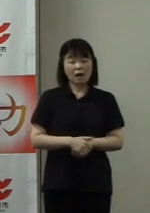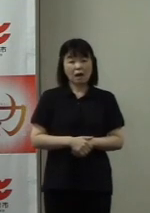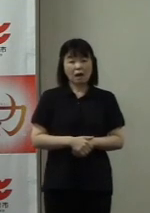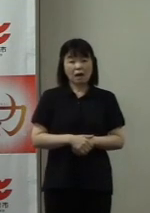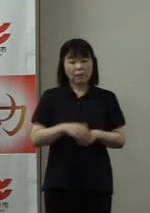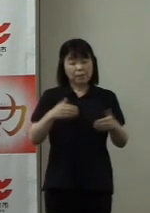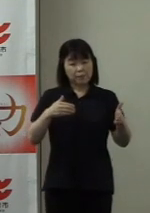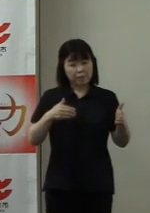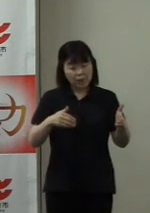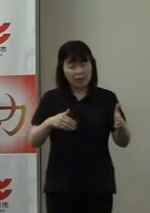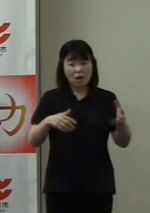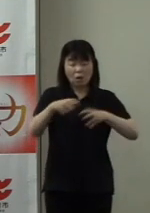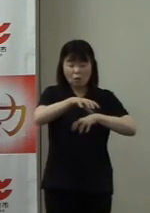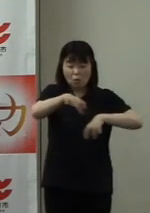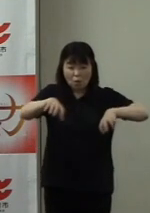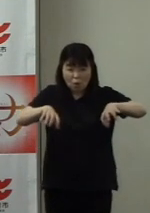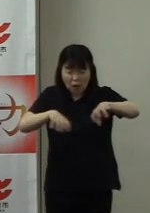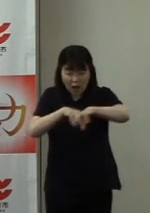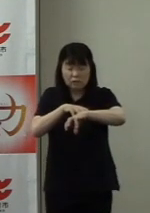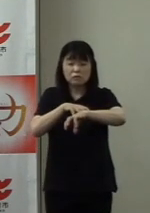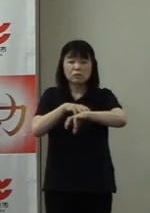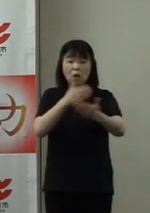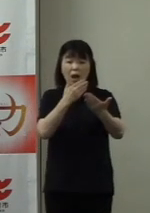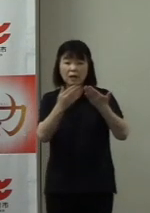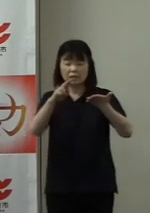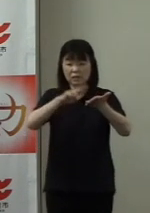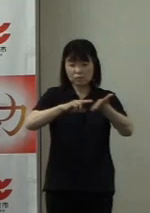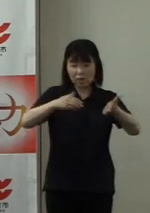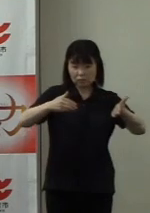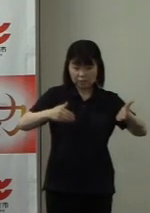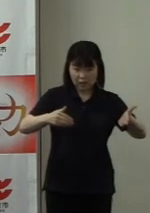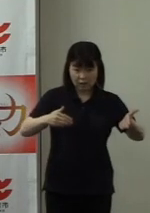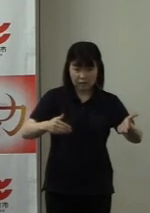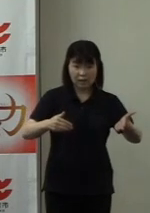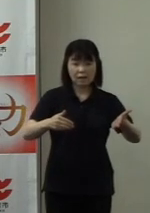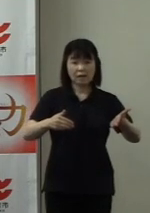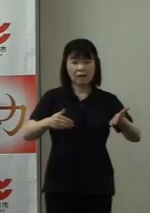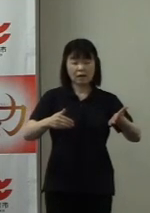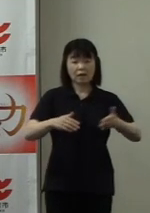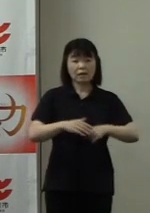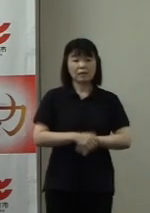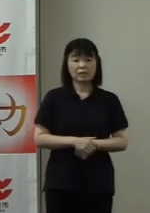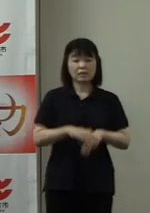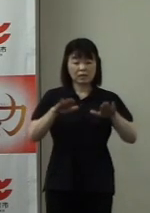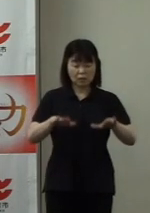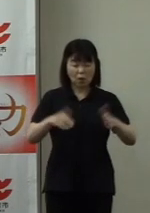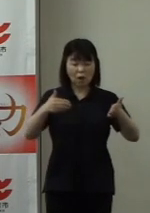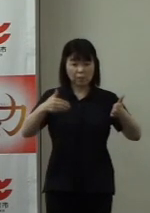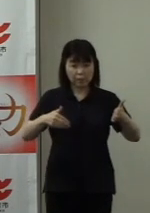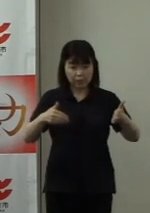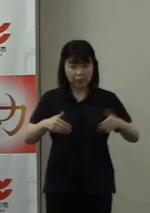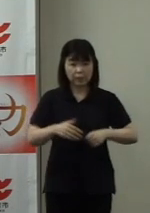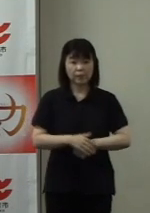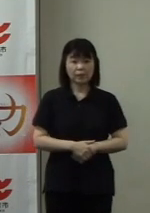まだないというか、まだその交換するとかそういうことまでも至ってないんで、具体的にない、今は現状では、